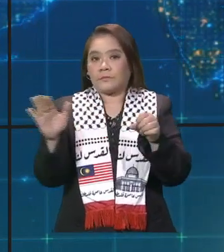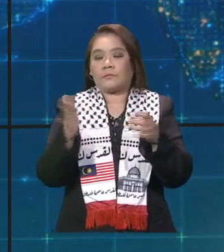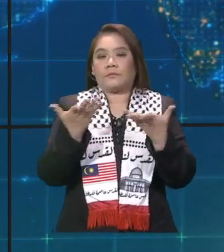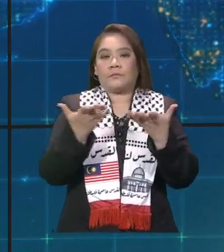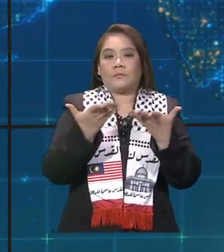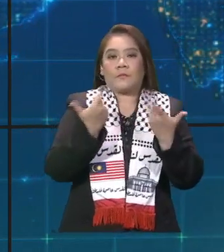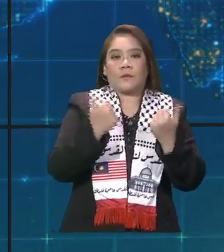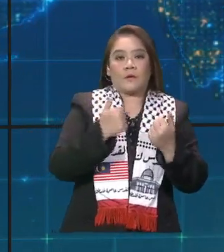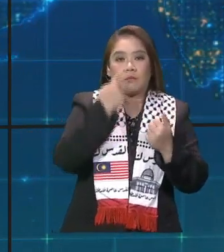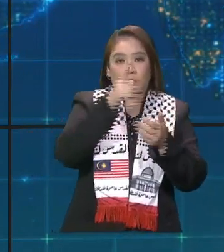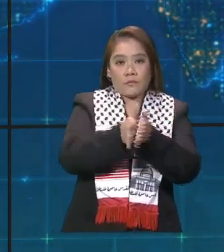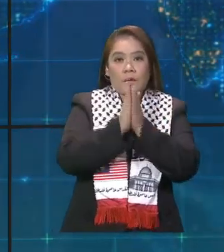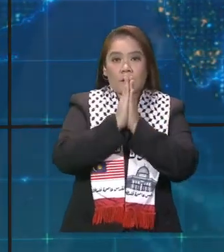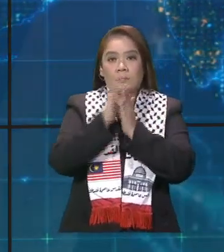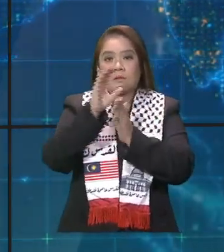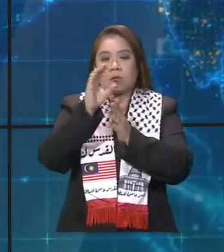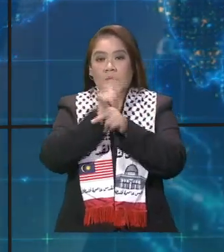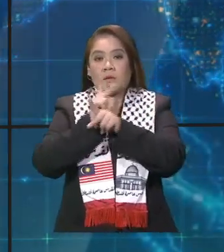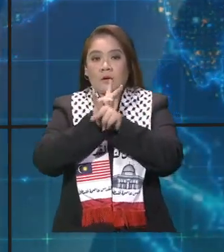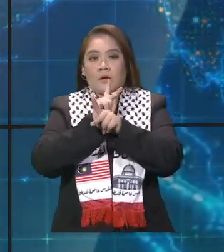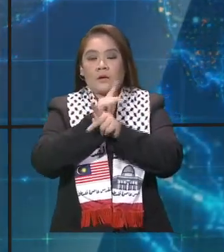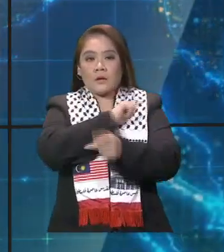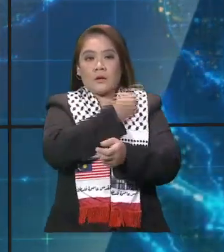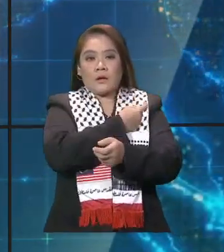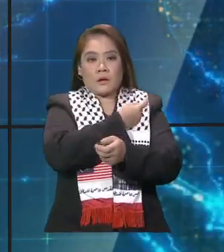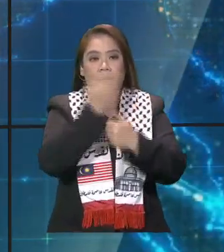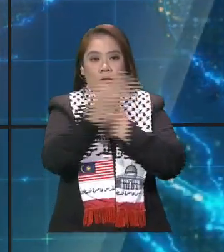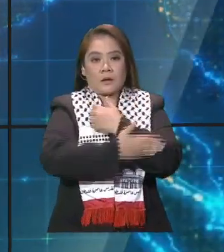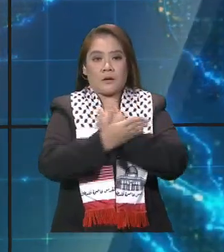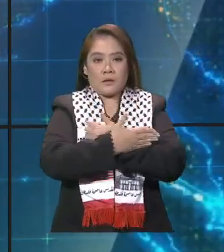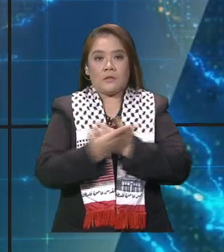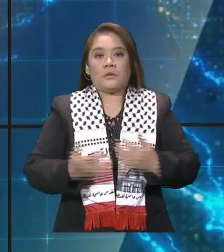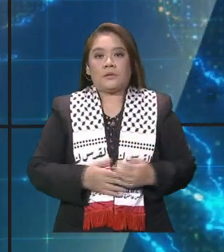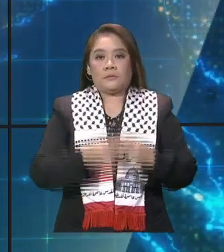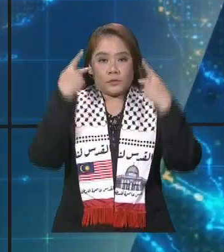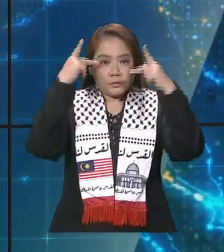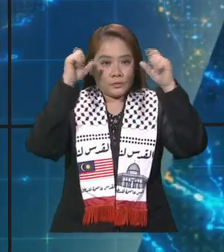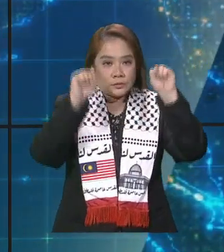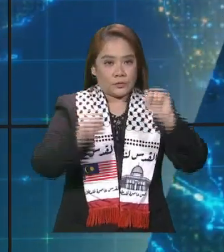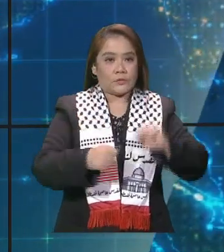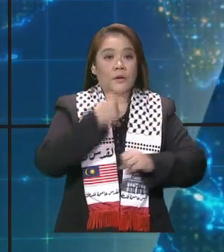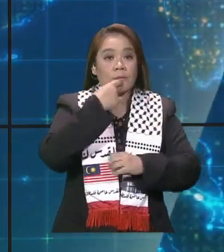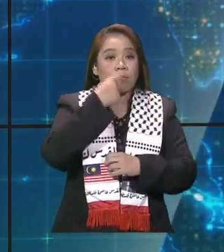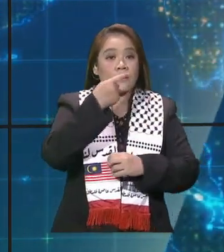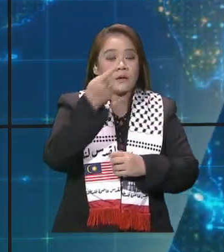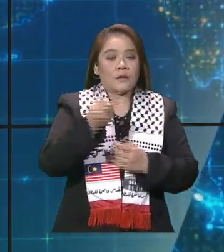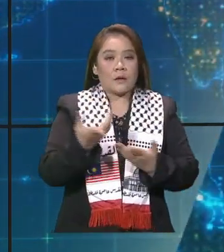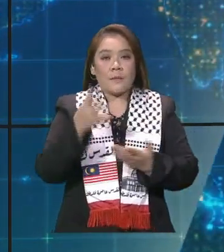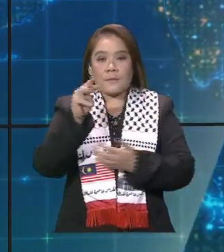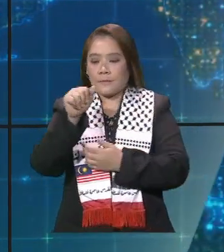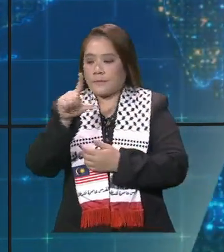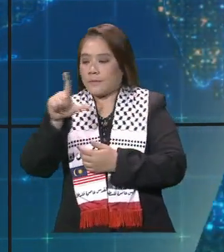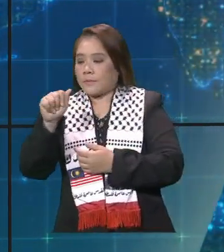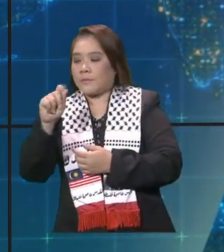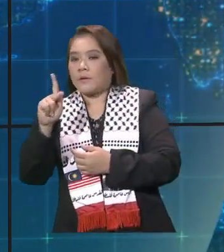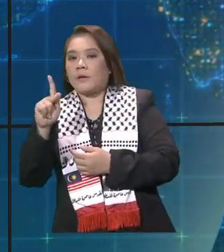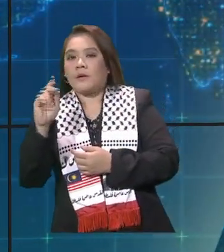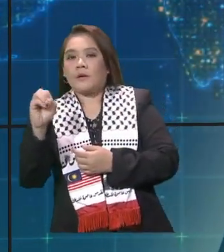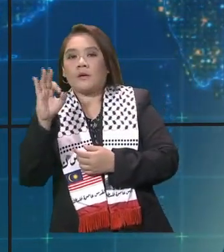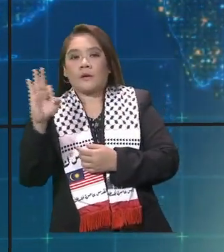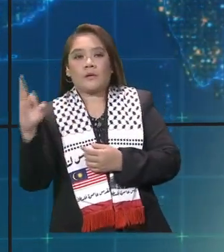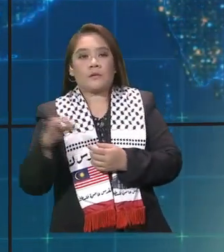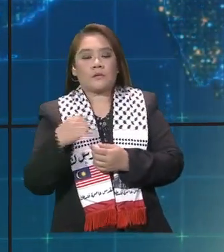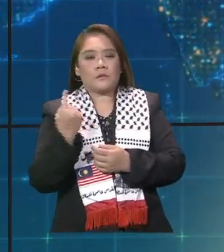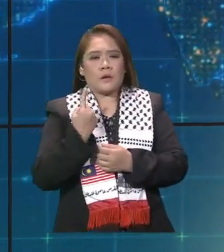permintaan sekuriti tenaga negara. Menurut pengerusinya, Tan Sri Dr. Insini Ahmad Tajuddin Ali, Malakoff sentiasa mengutamakan kesalin